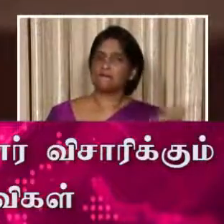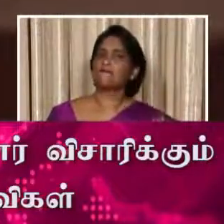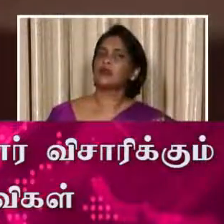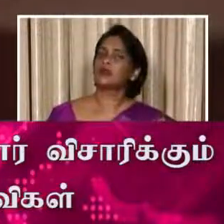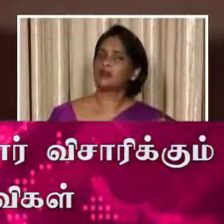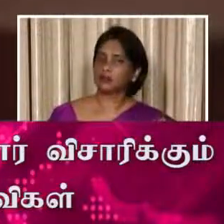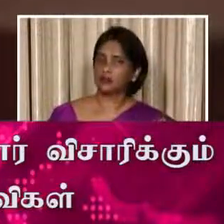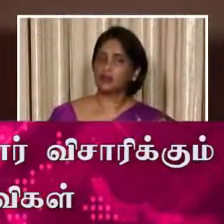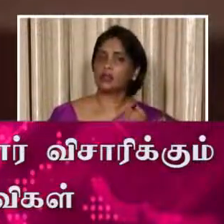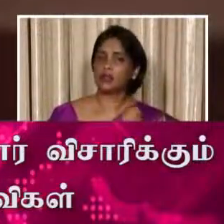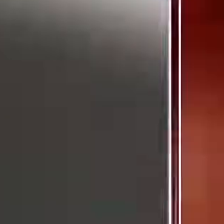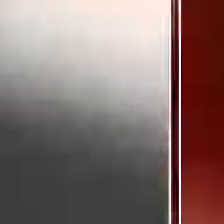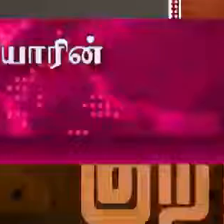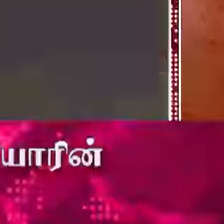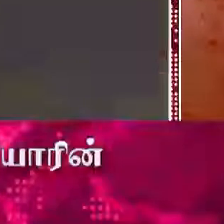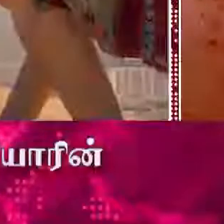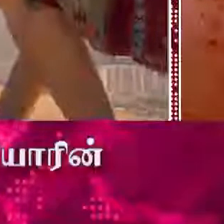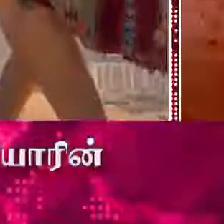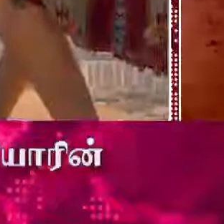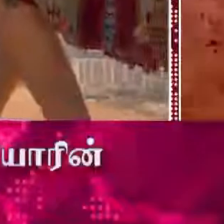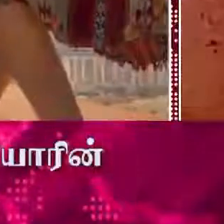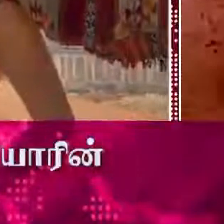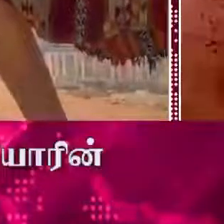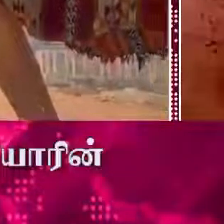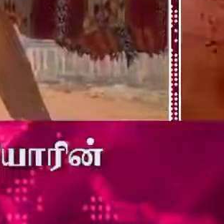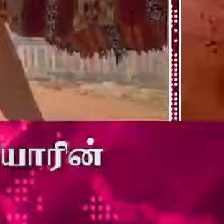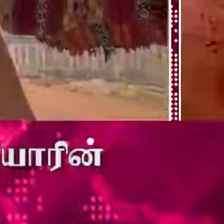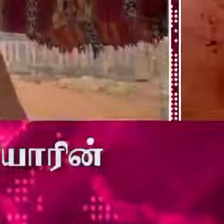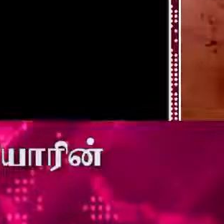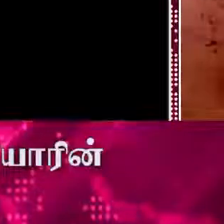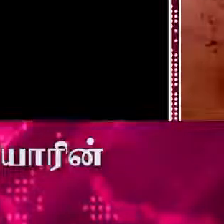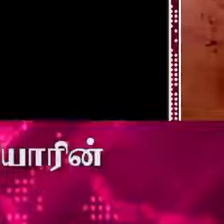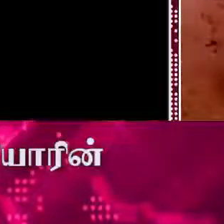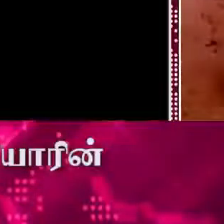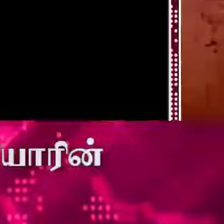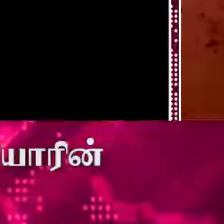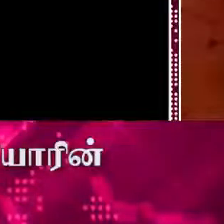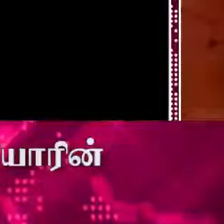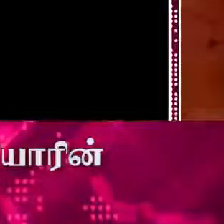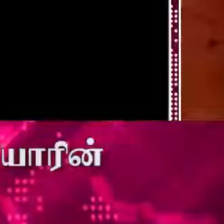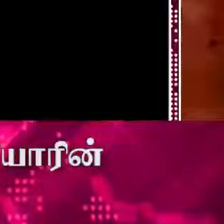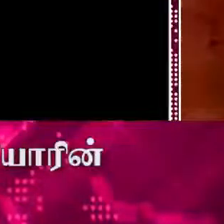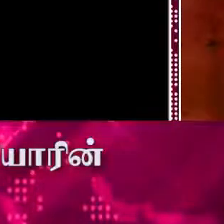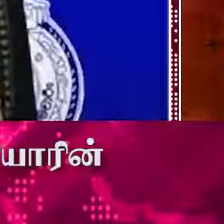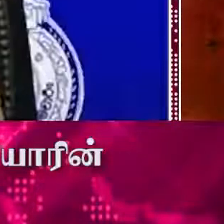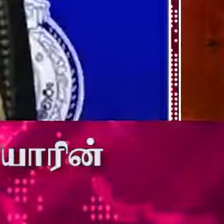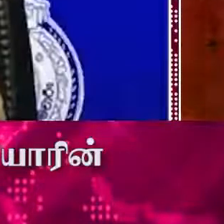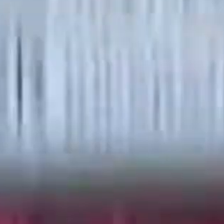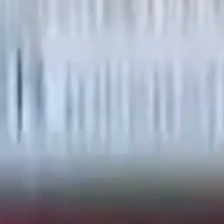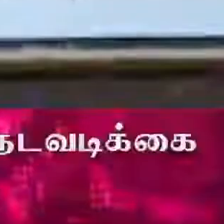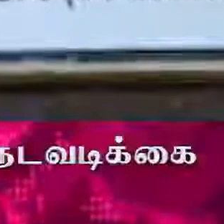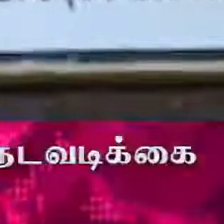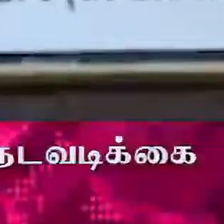சபையில் தொடுக்கப்பட்ட கேள்விகள். கஞ்சிப்பானை இம்ரான், லொக்குப்பெட்டி ஆகியோரின் கொலை திட்டம் வெளிப்படுத்திய